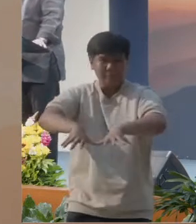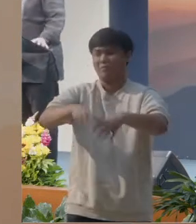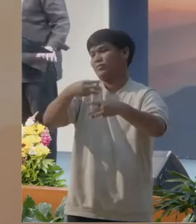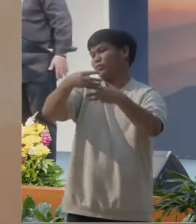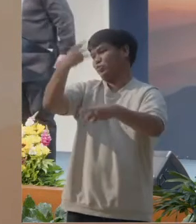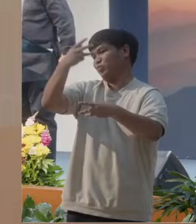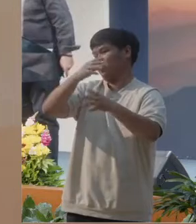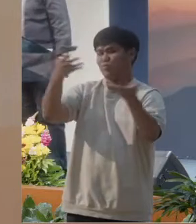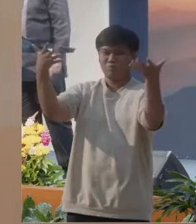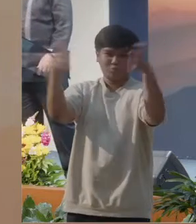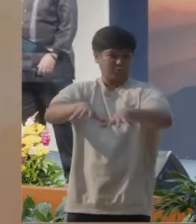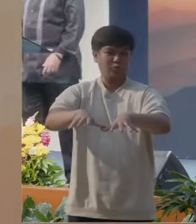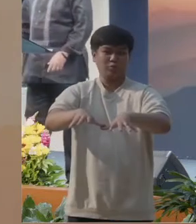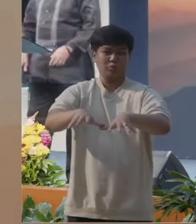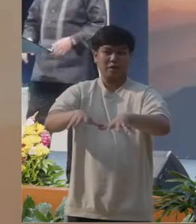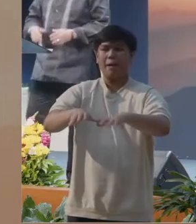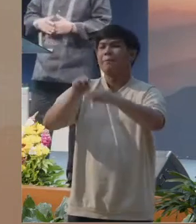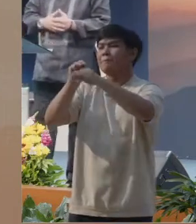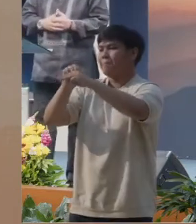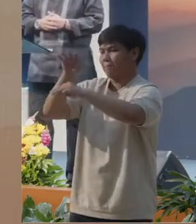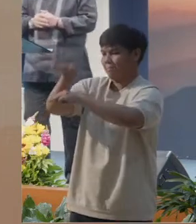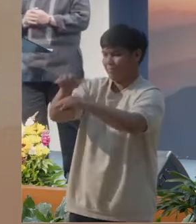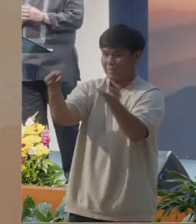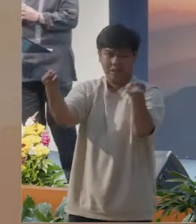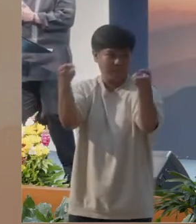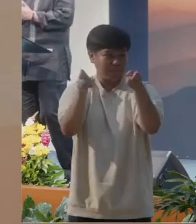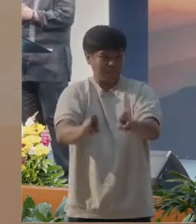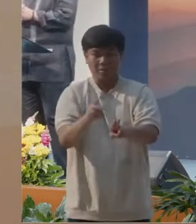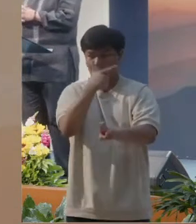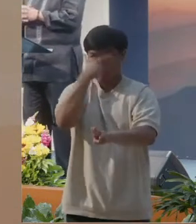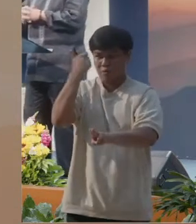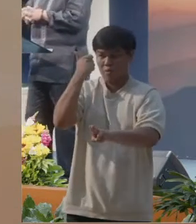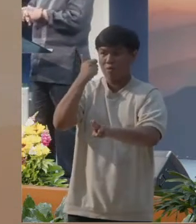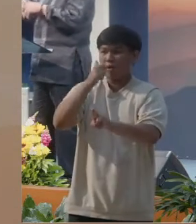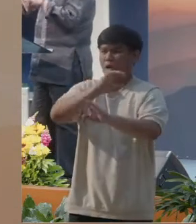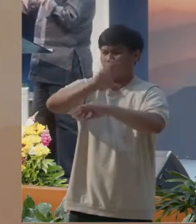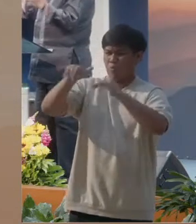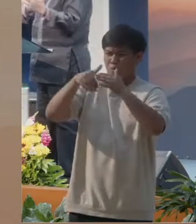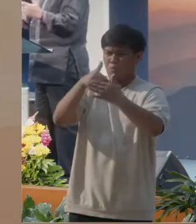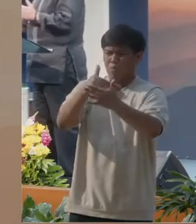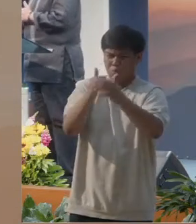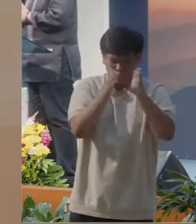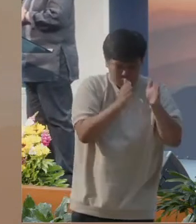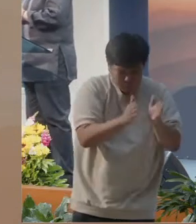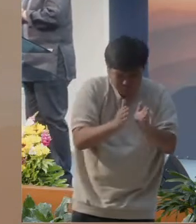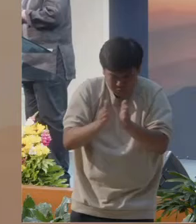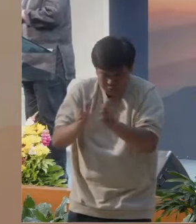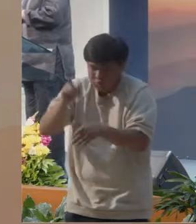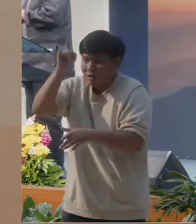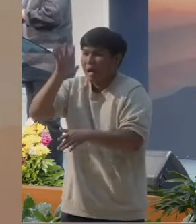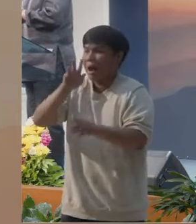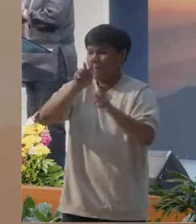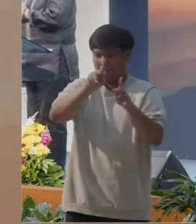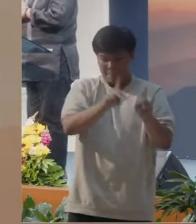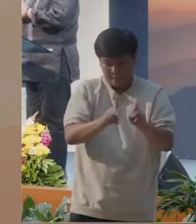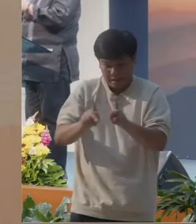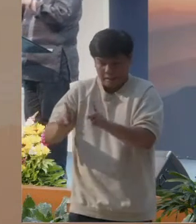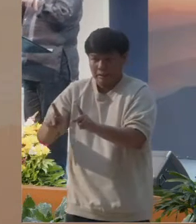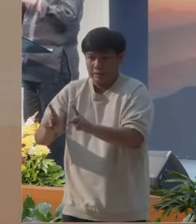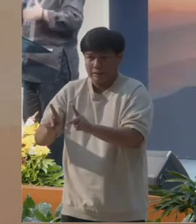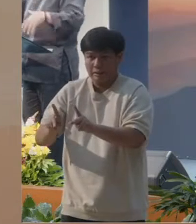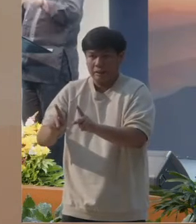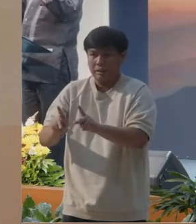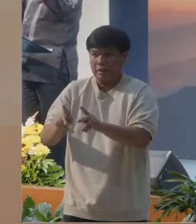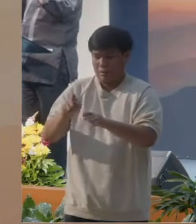pong matatandaan, ito po'y kamangha-mangha sapagkat ang strategiya na ginamit ng Panginoon ay